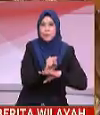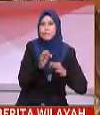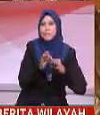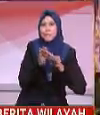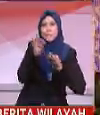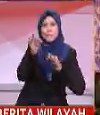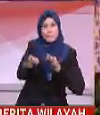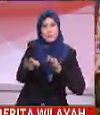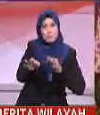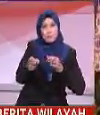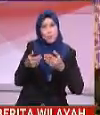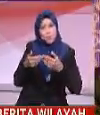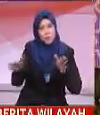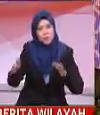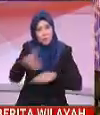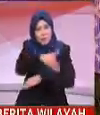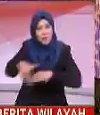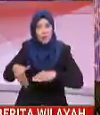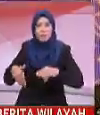menangguhkan.